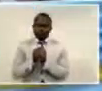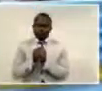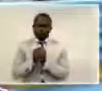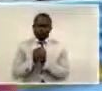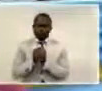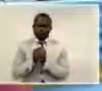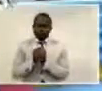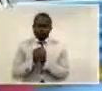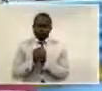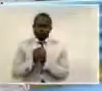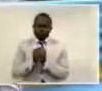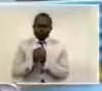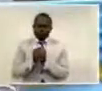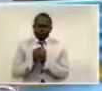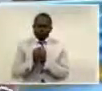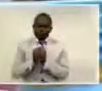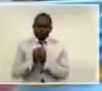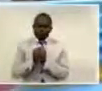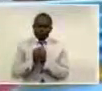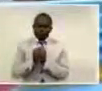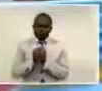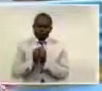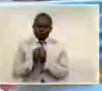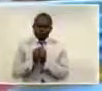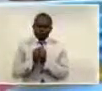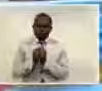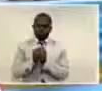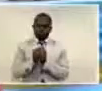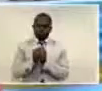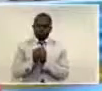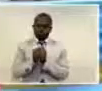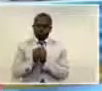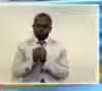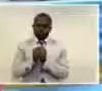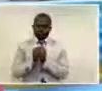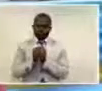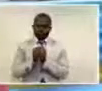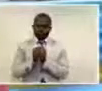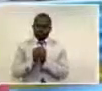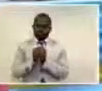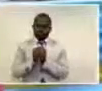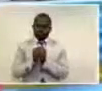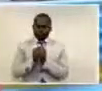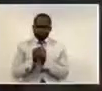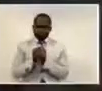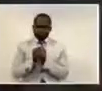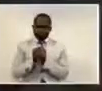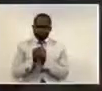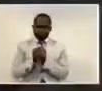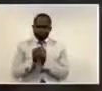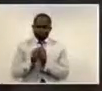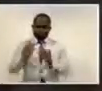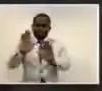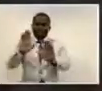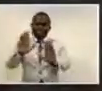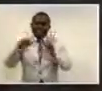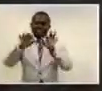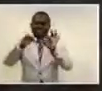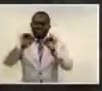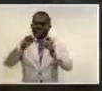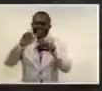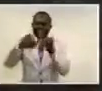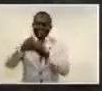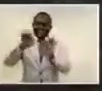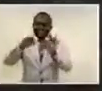Giravuba ihutiye. Son Excellence Monsieur le Président de la République du Rwanda, je vous salue au nom du